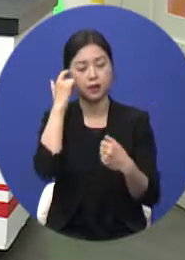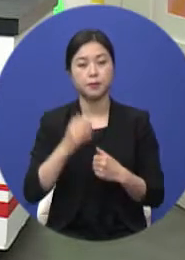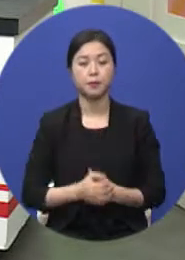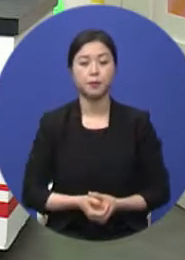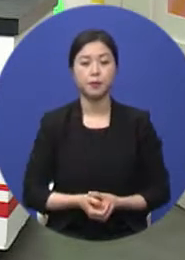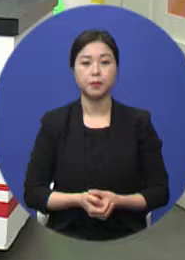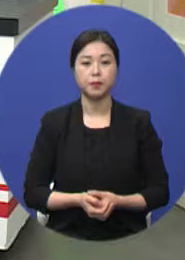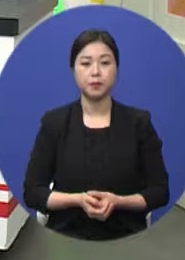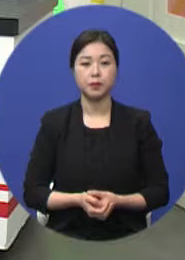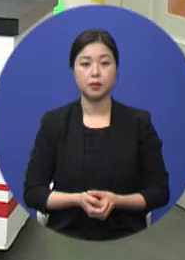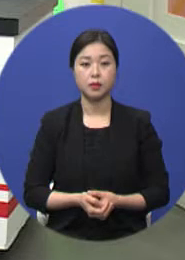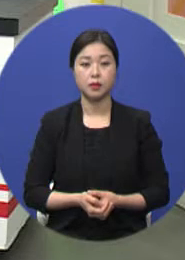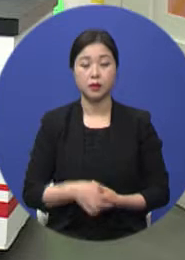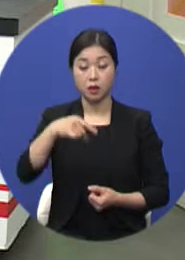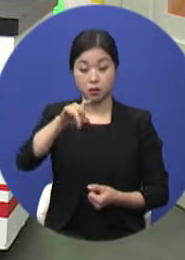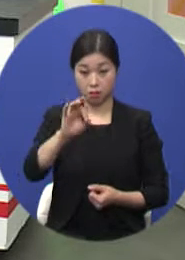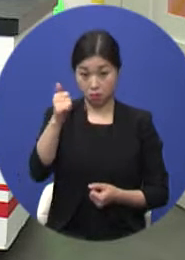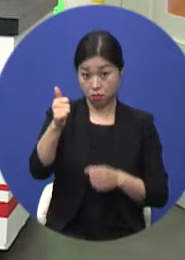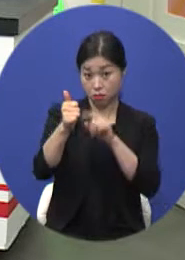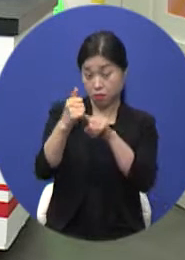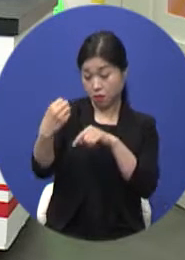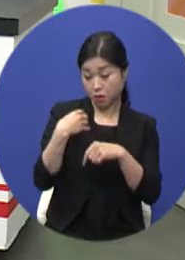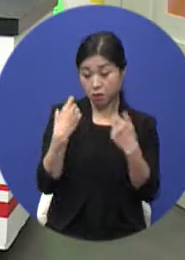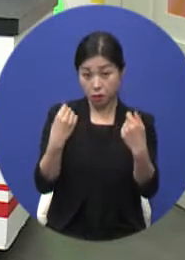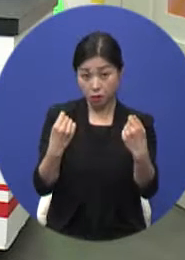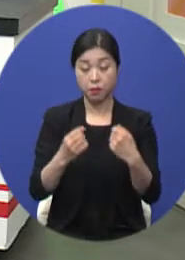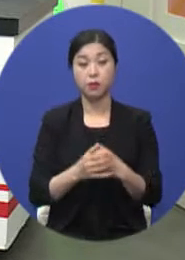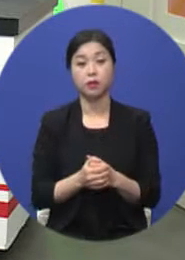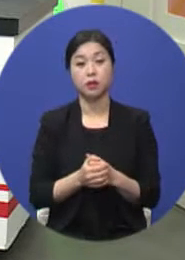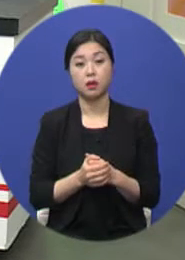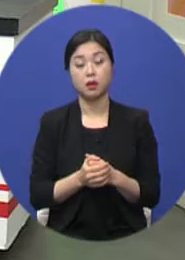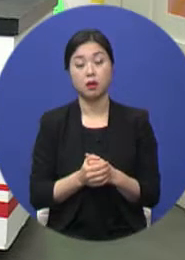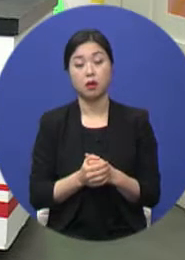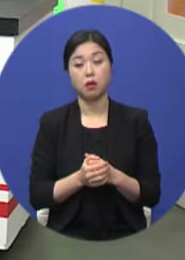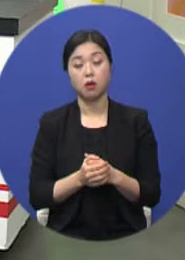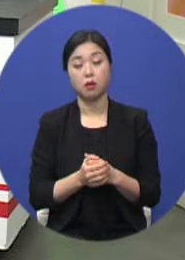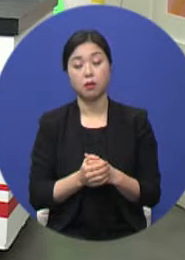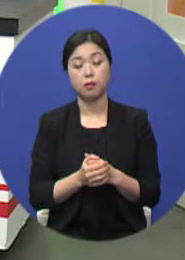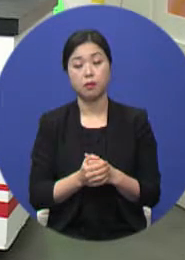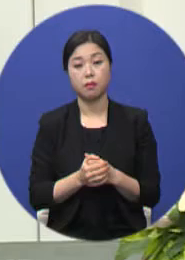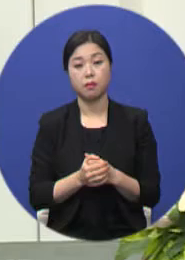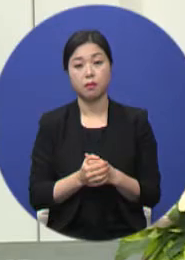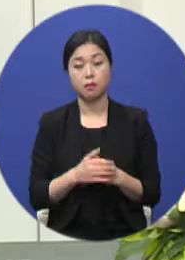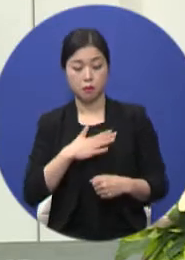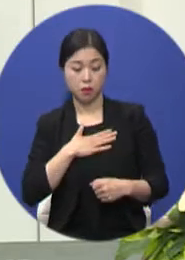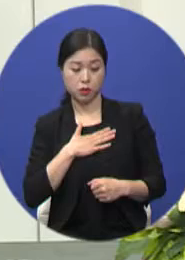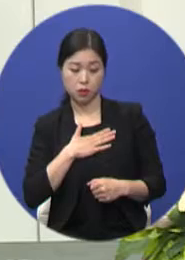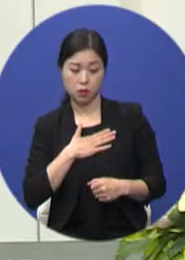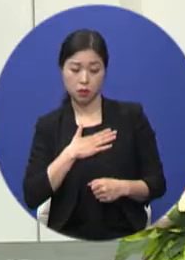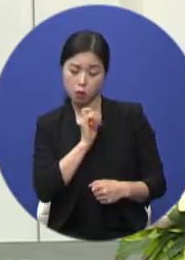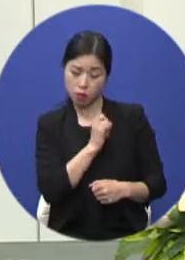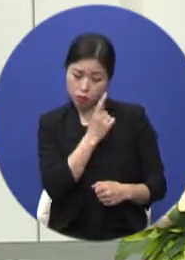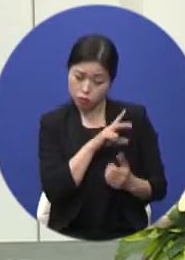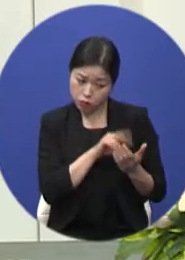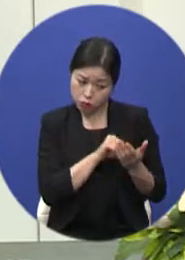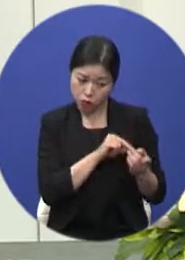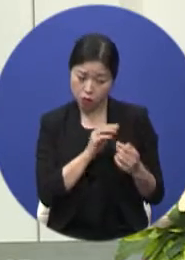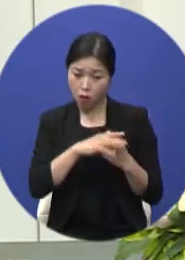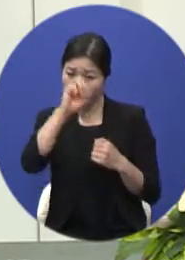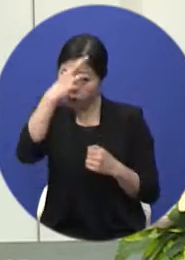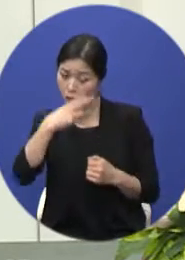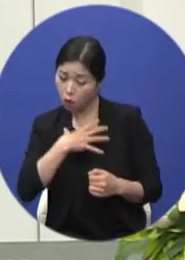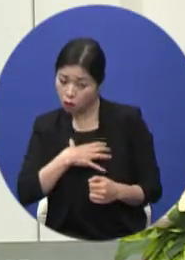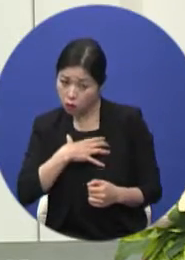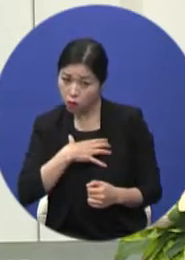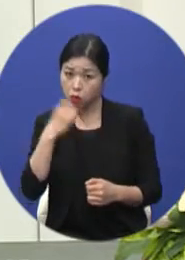왜냐하면 성 원장이 잘 지적했지만 이게 이제 원인이 그 본인의 문제인지 아니면 고3 딸에 대한